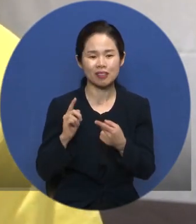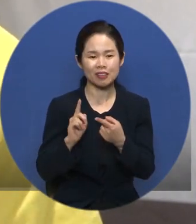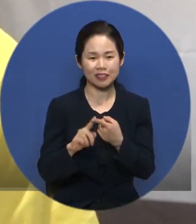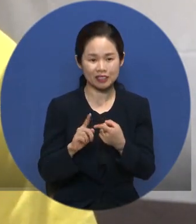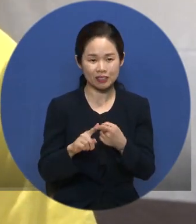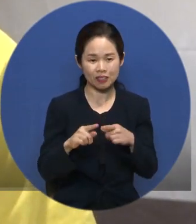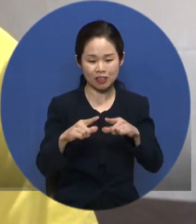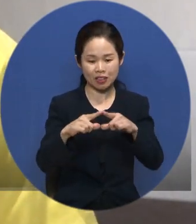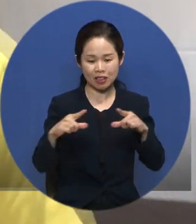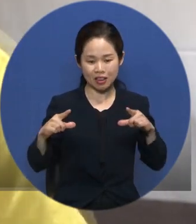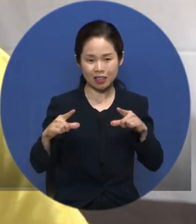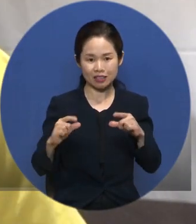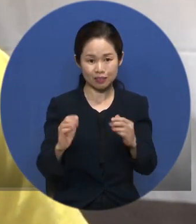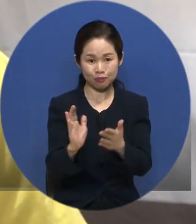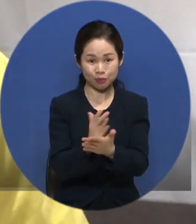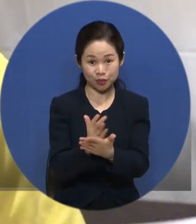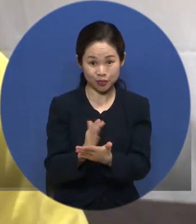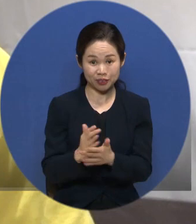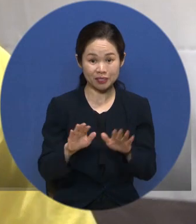분류하는 거.